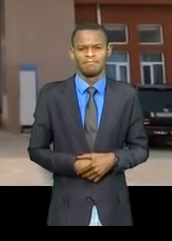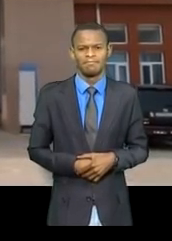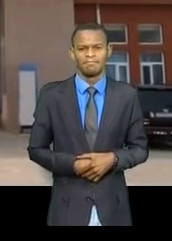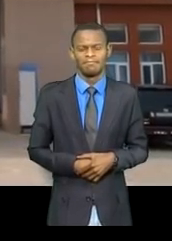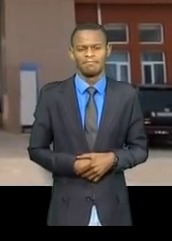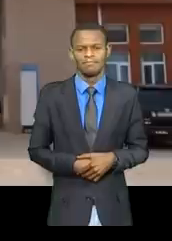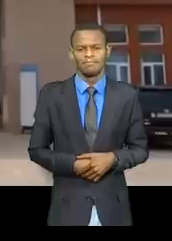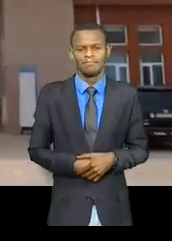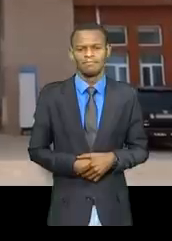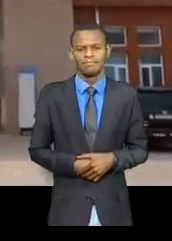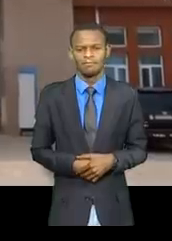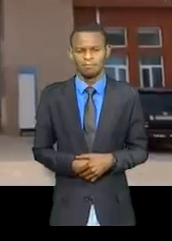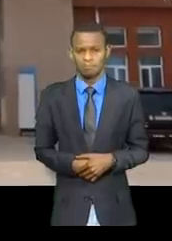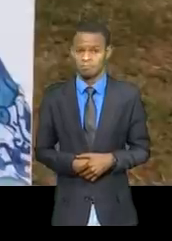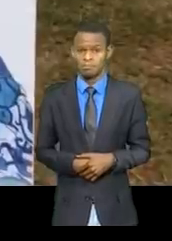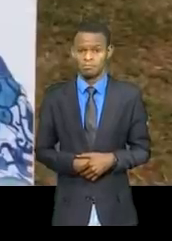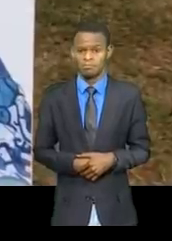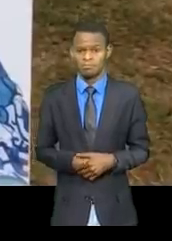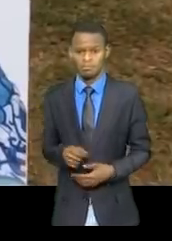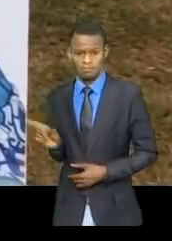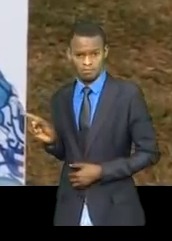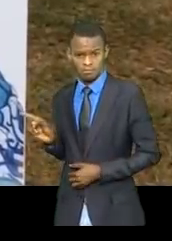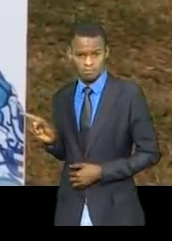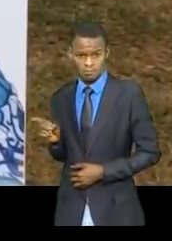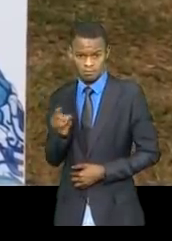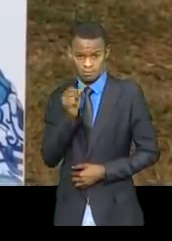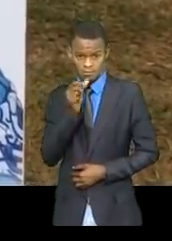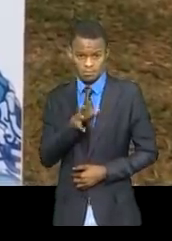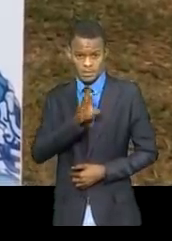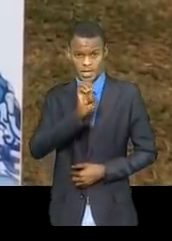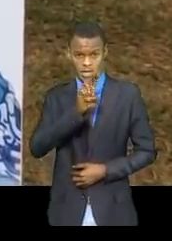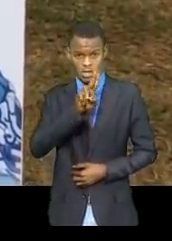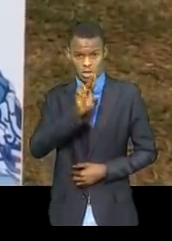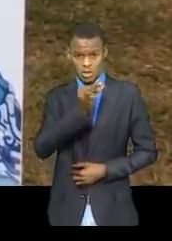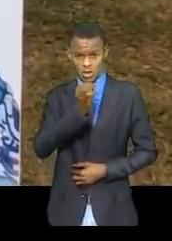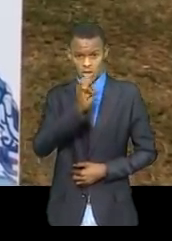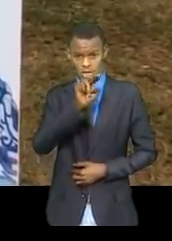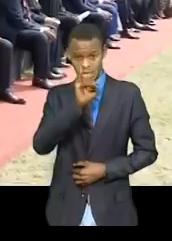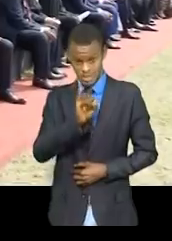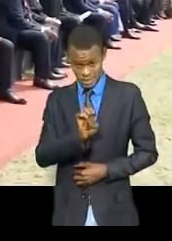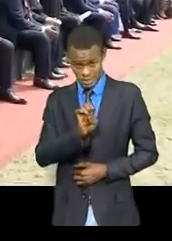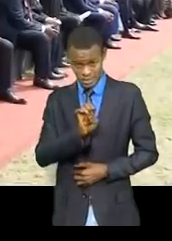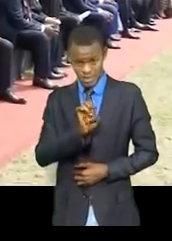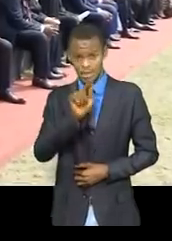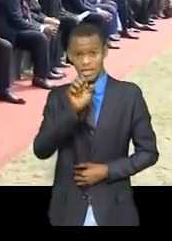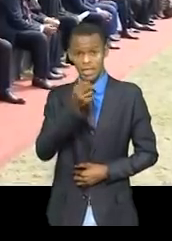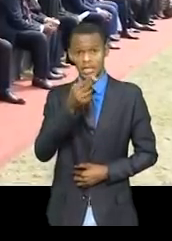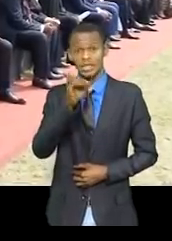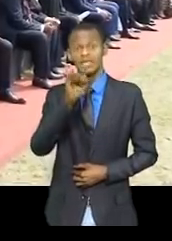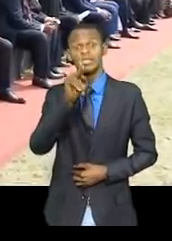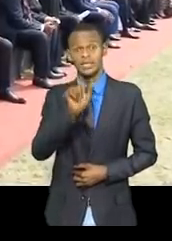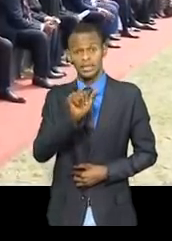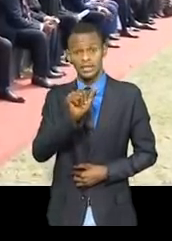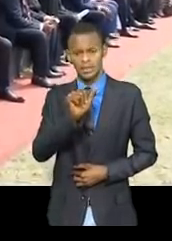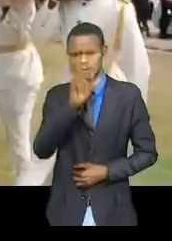Au-delà de sa filiation à la famille présidentielle, Eugénie Chika Wamulumba était une combattante des premières heures au sein de l'UDPS